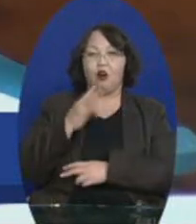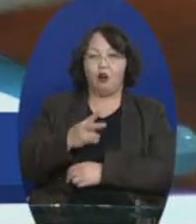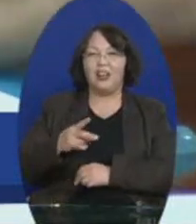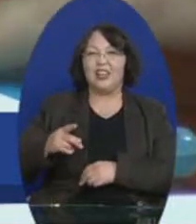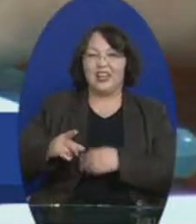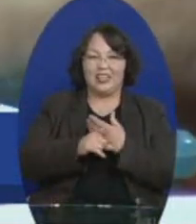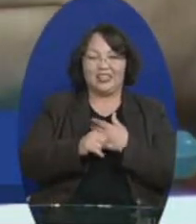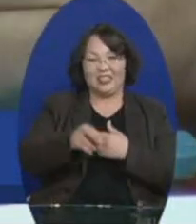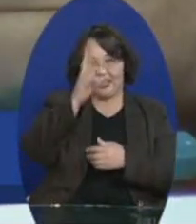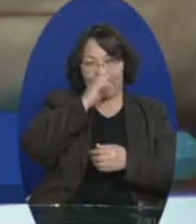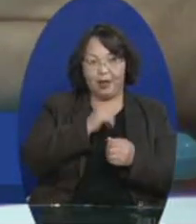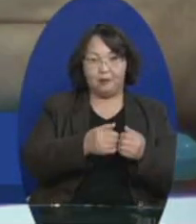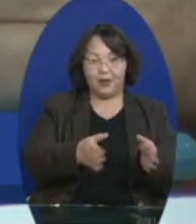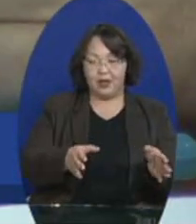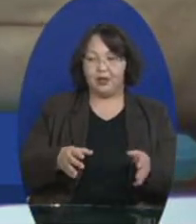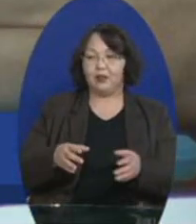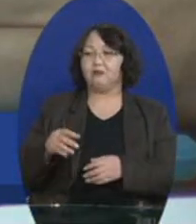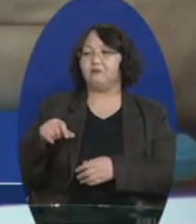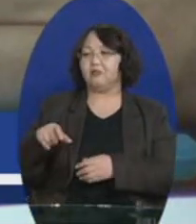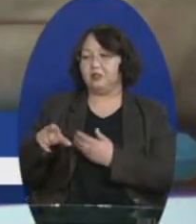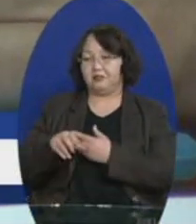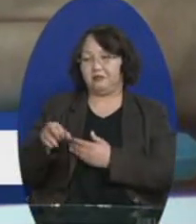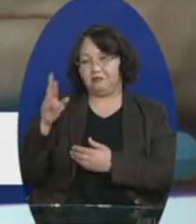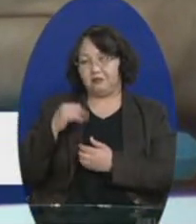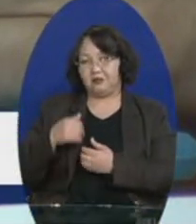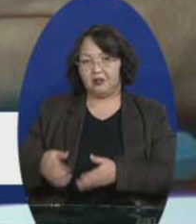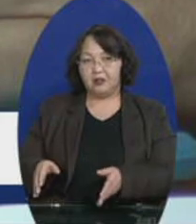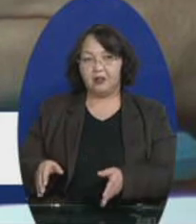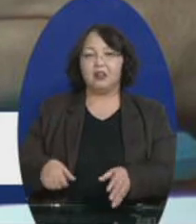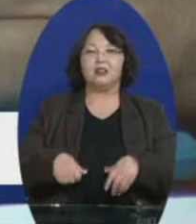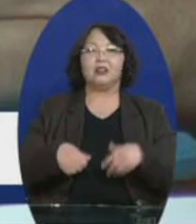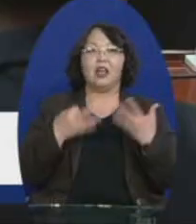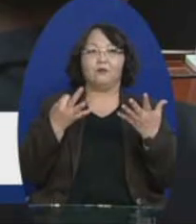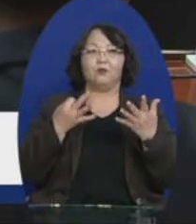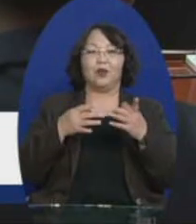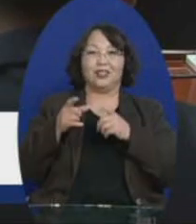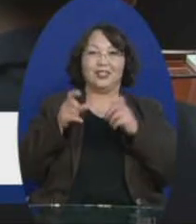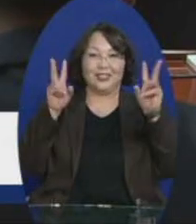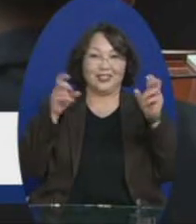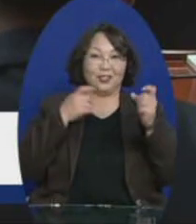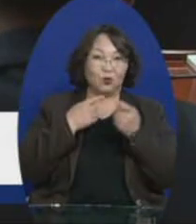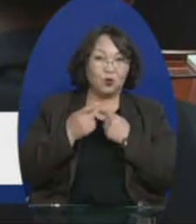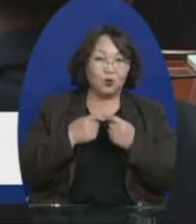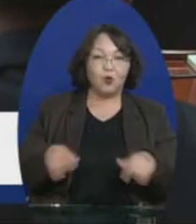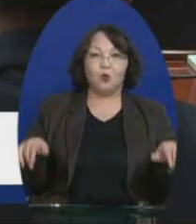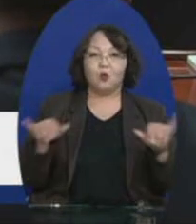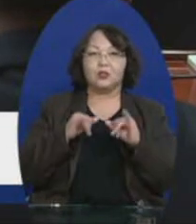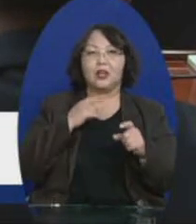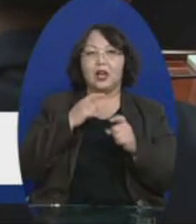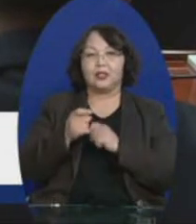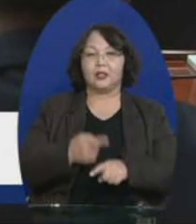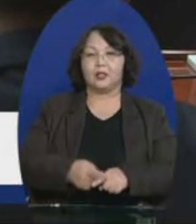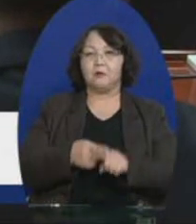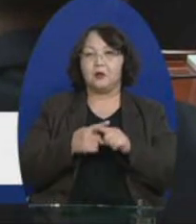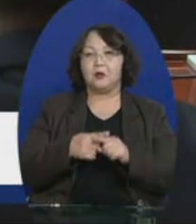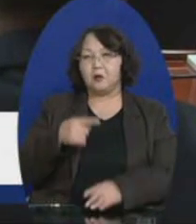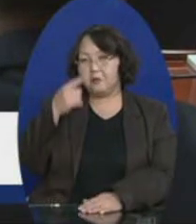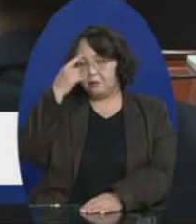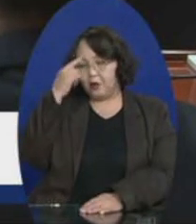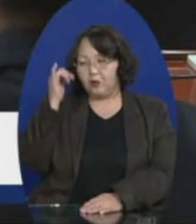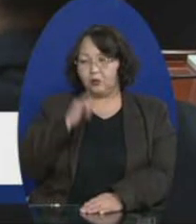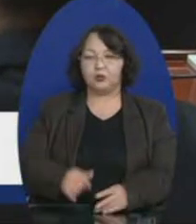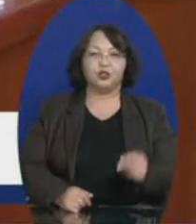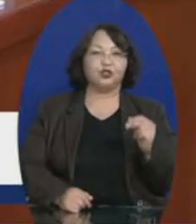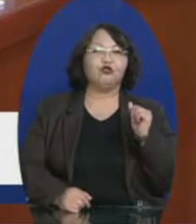сайдын яамдаа нээсэн түүхтэй. Эдийн засгийн хамтын ажиллагааны 8 дугаар хуралдаанаар хоёр орны уламжлалт найрсаг харилцааг үргэлжүүлэх, Монгол Чехийн эдийн засгийн